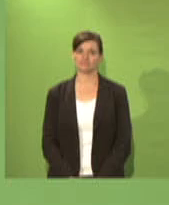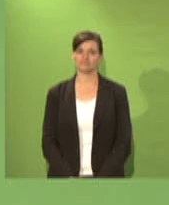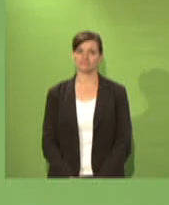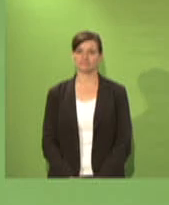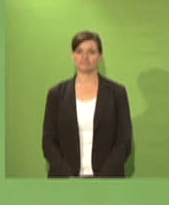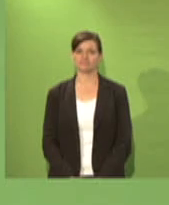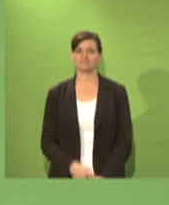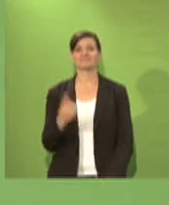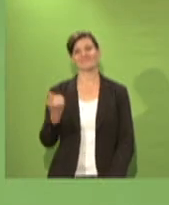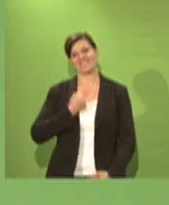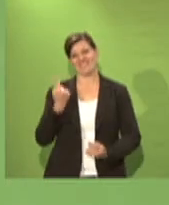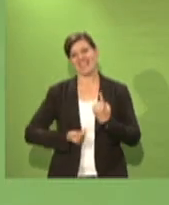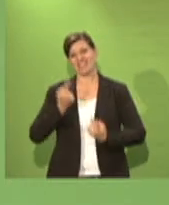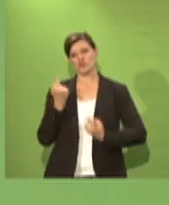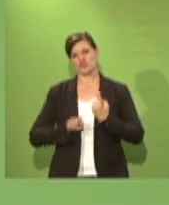Wir Grüne